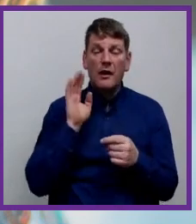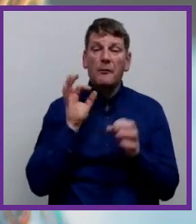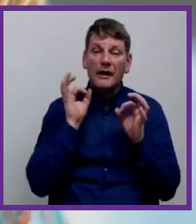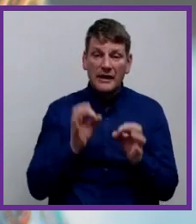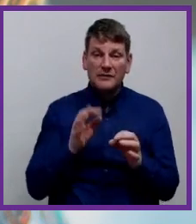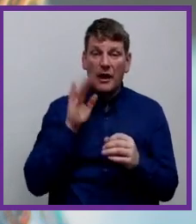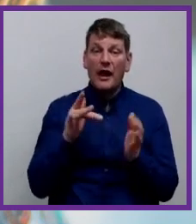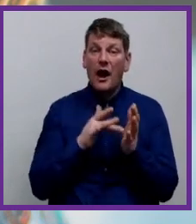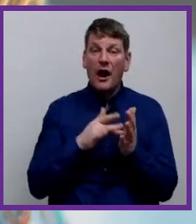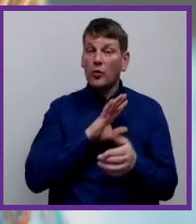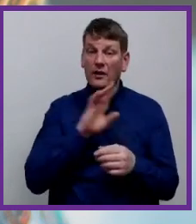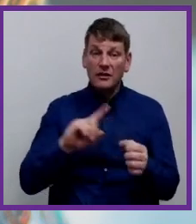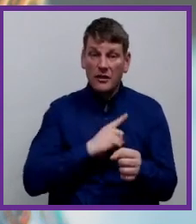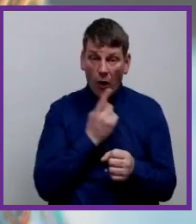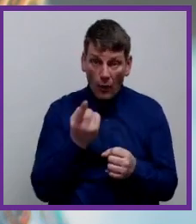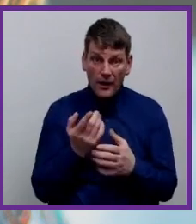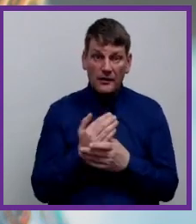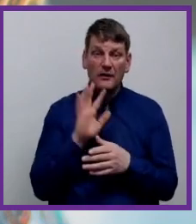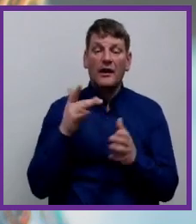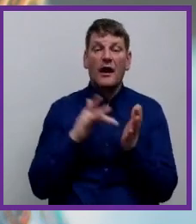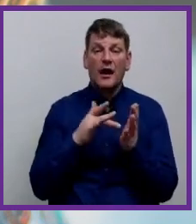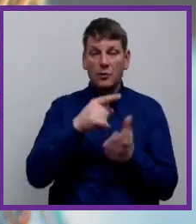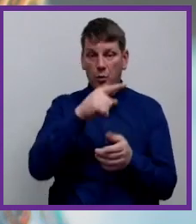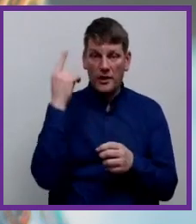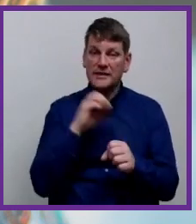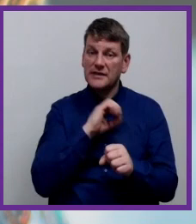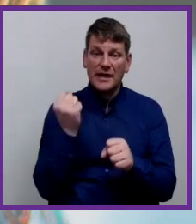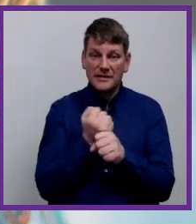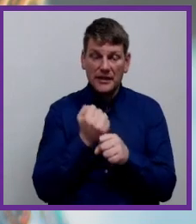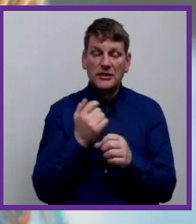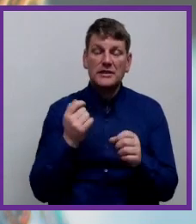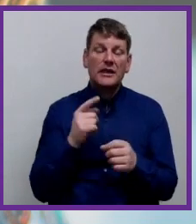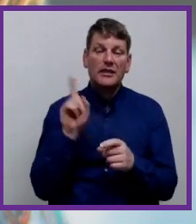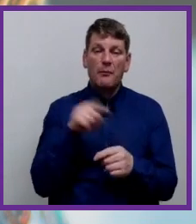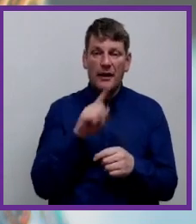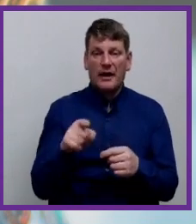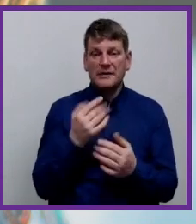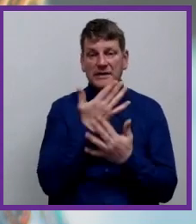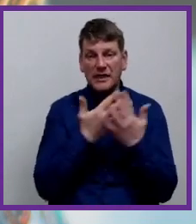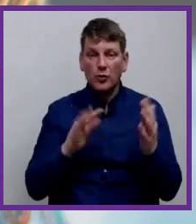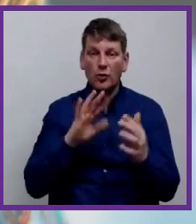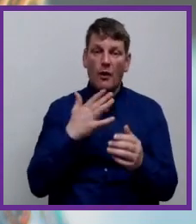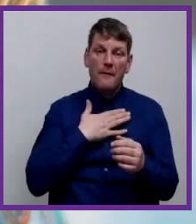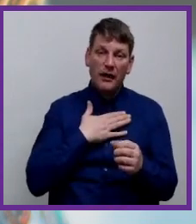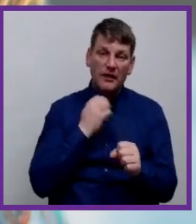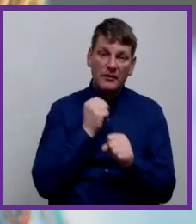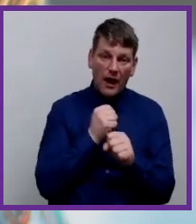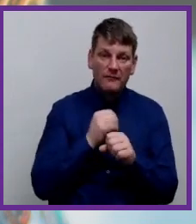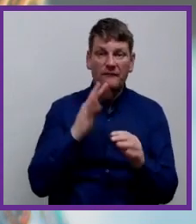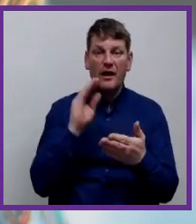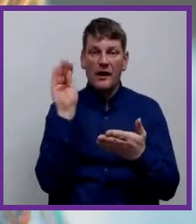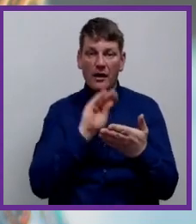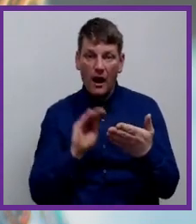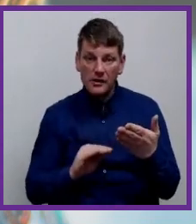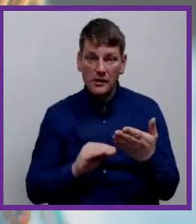netraumētu, lai Dievs nedod kāds muļķis neizdarīt nepareizs secinājums no mana darba vai no mana raksta pat.